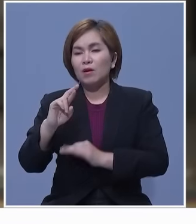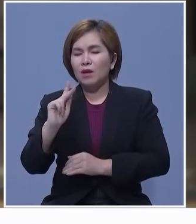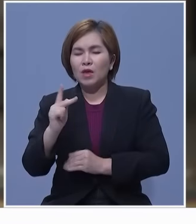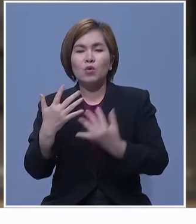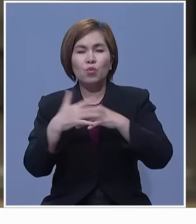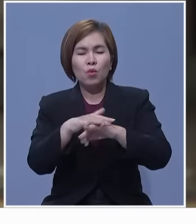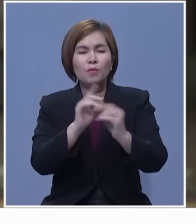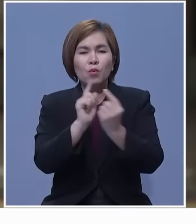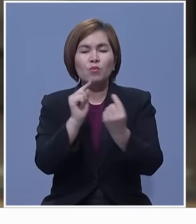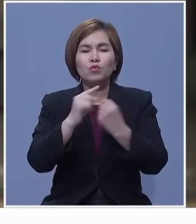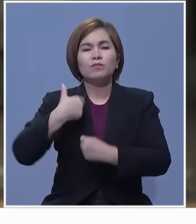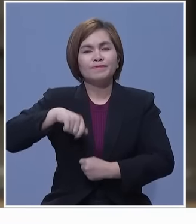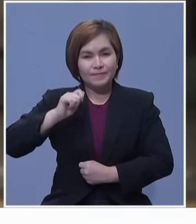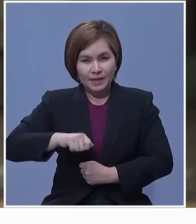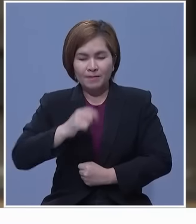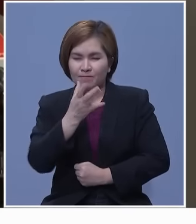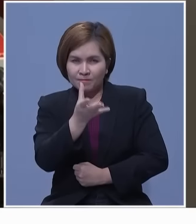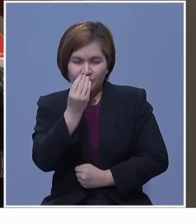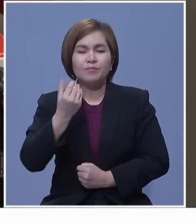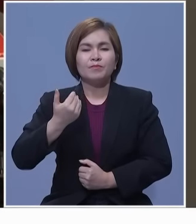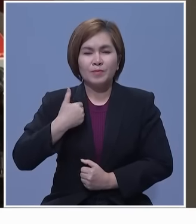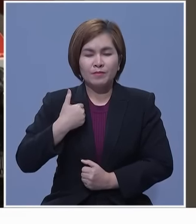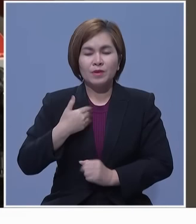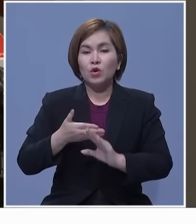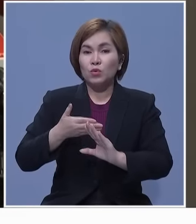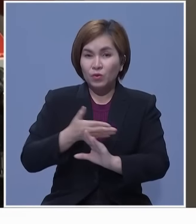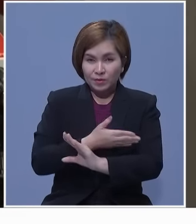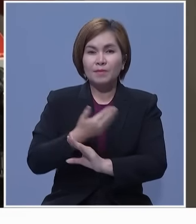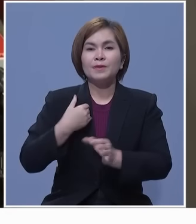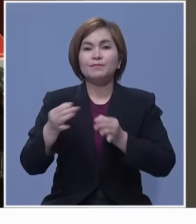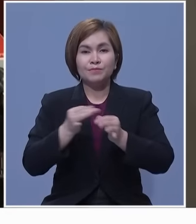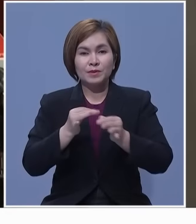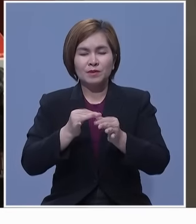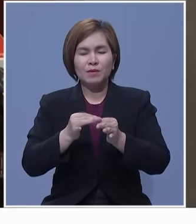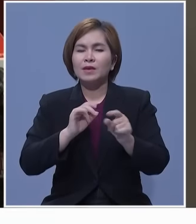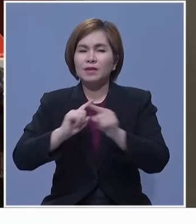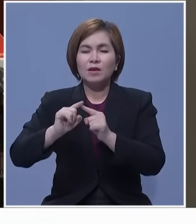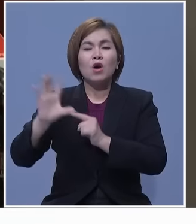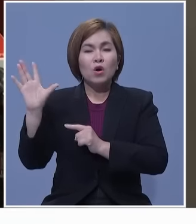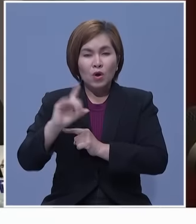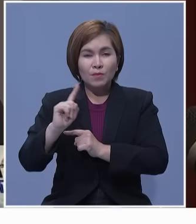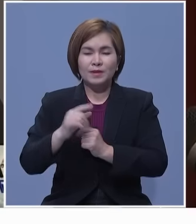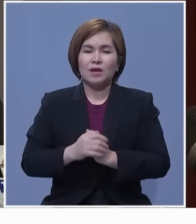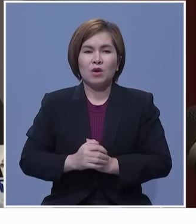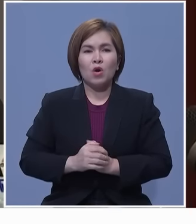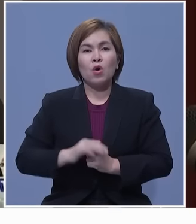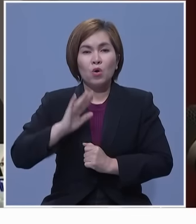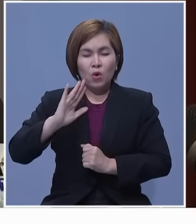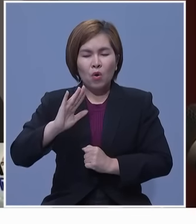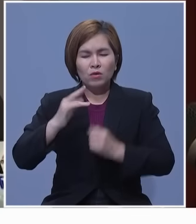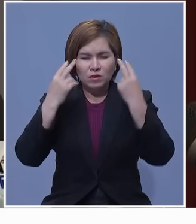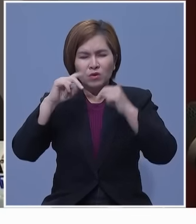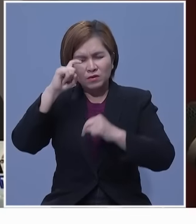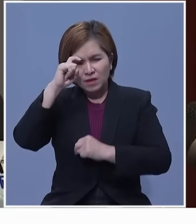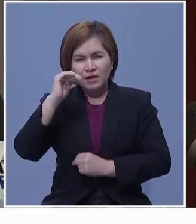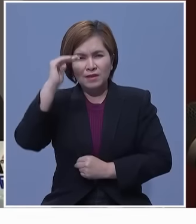ะคะโดยหากย้อนไปก่อนหน้านี้นะคะเคยมีเอกสารคำชี้แจงข้อกล่าวหาของนายเศรษฐาหลุดออกมานะคะโดยเป็นเอกส